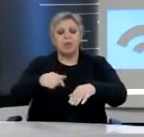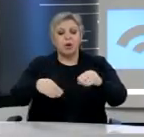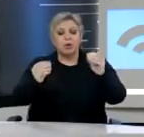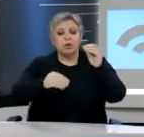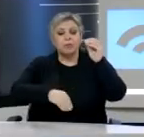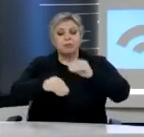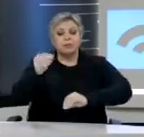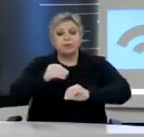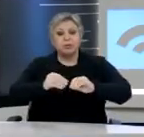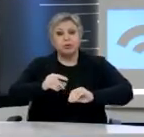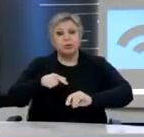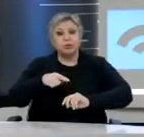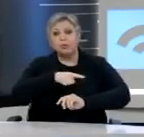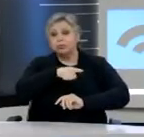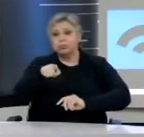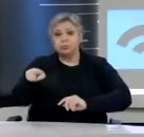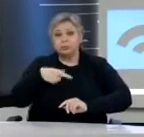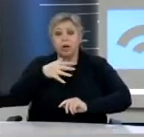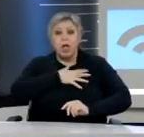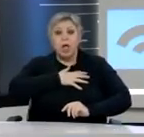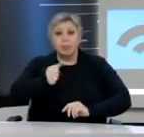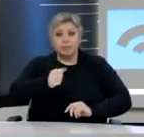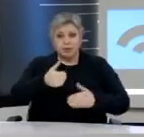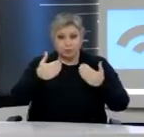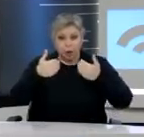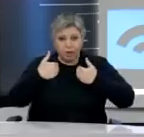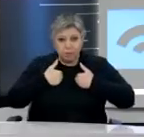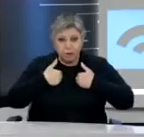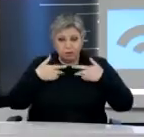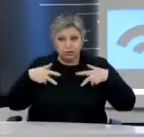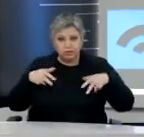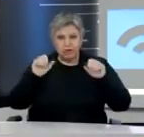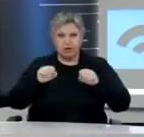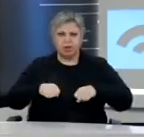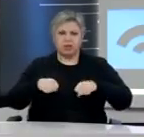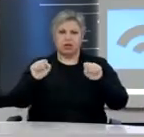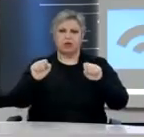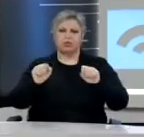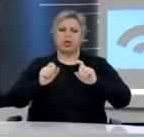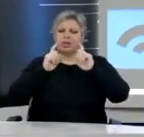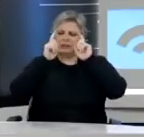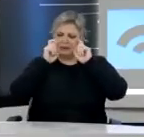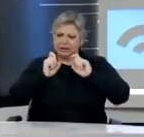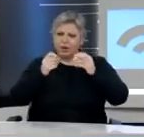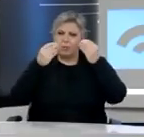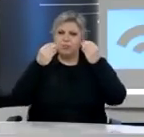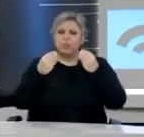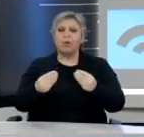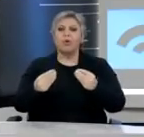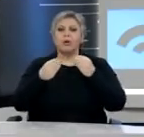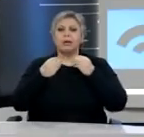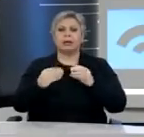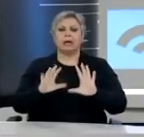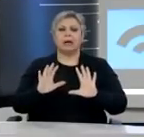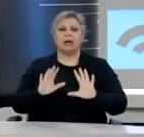επίγνωση της ιστορικότητας των στιγμών, αλλά κυρίως με πλήρη αίσθηση του